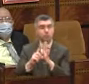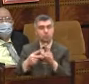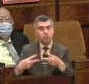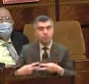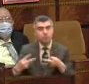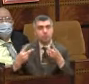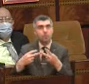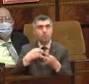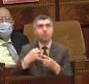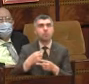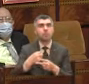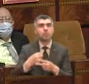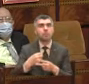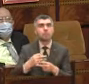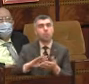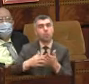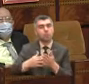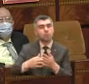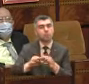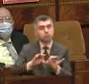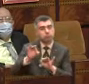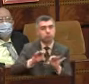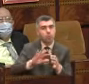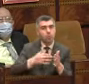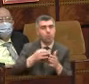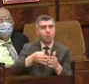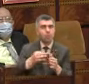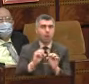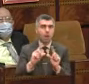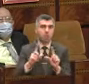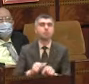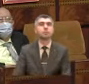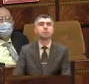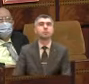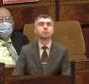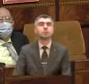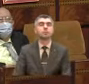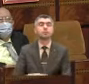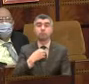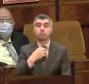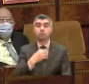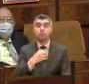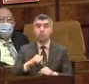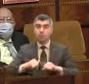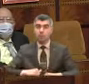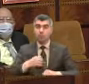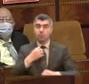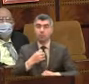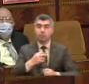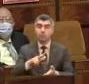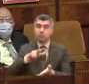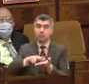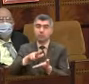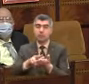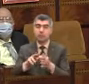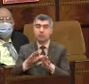قانون الاطار الان اللي بغى يعطي واحد الاستراتيجيه وطنيه في هذا المجال، لكن السيد الوزير انه بعد مضي اكثر من عقد كامل على اعتماد هذه